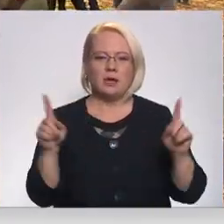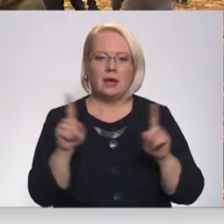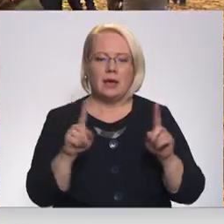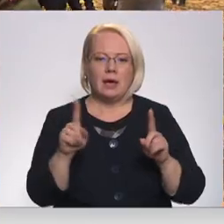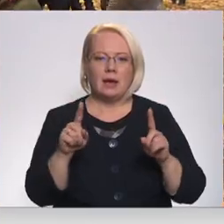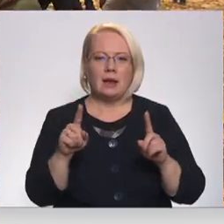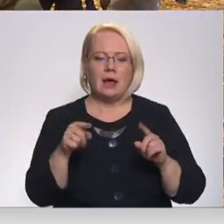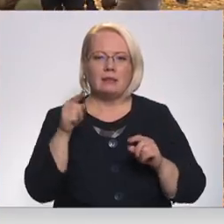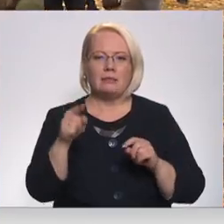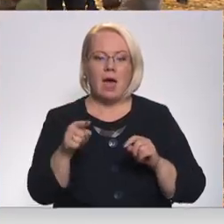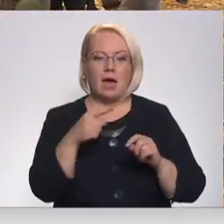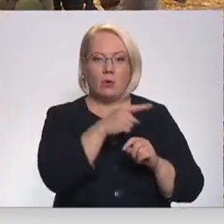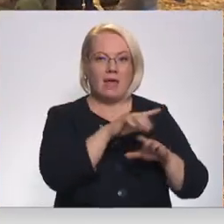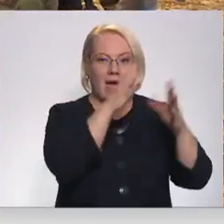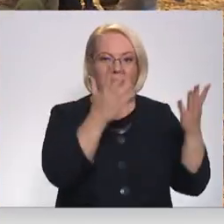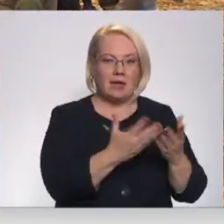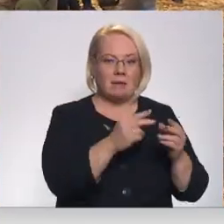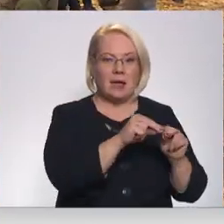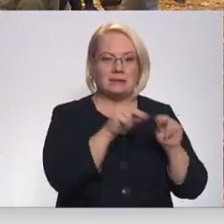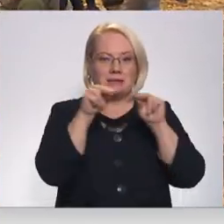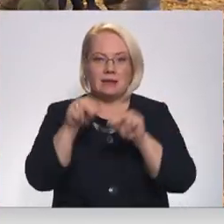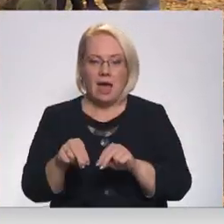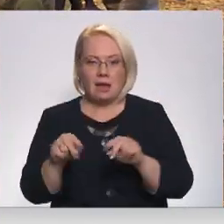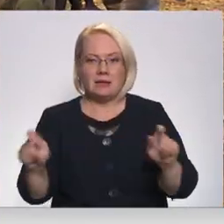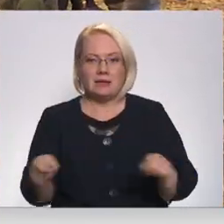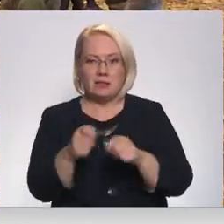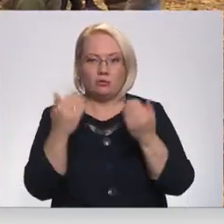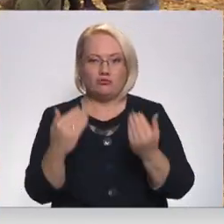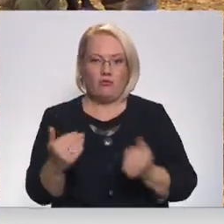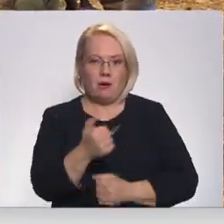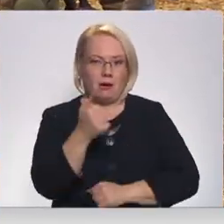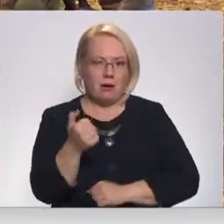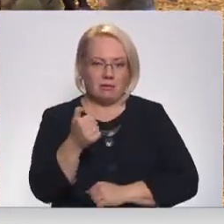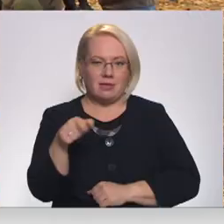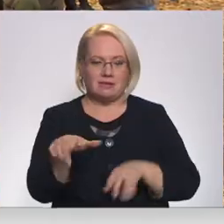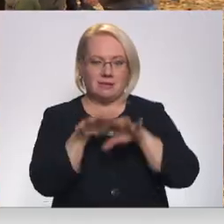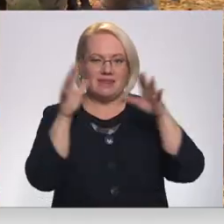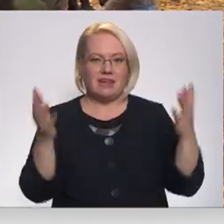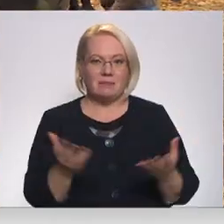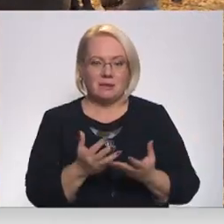viņa sēkla. No viņa sēkla ir izaudzēts šogad šis ķirbis. Tas